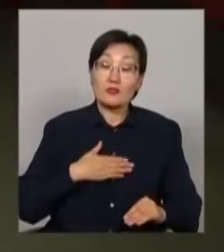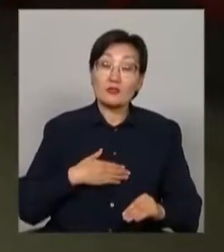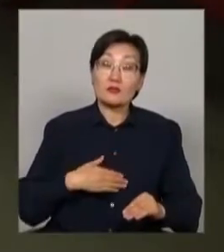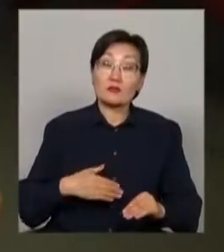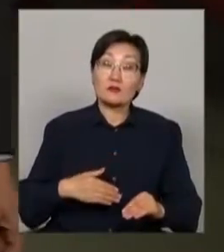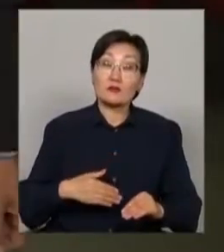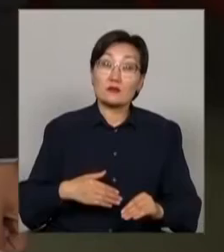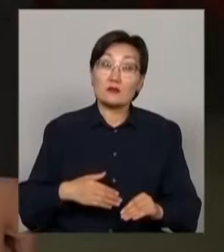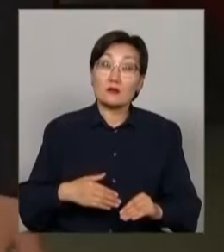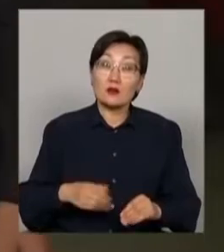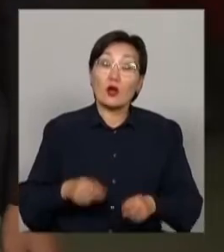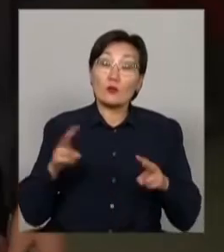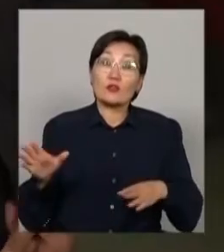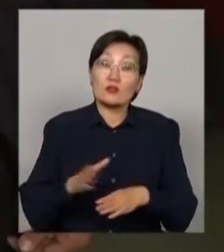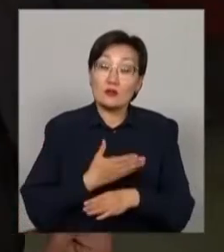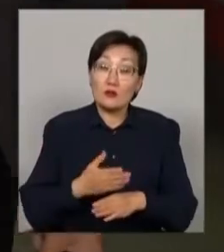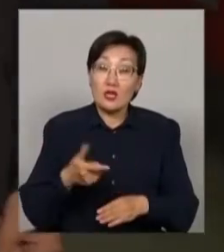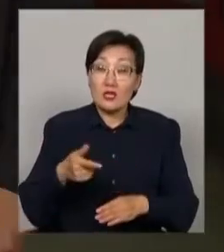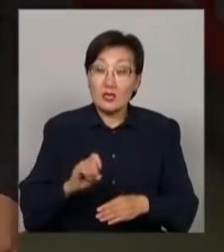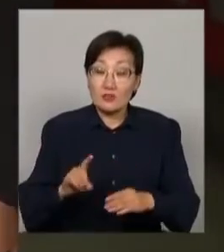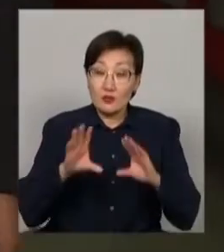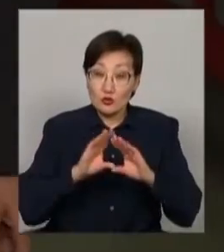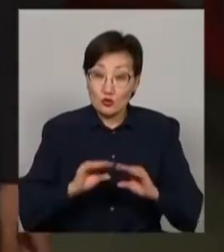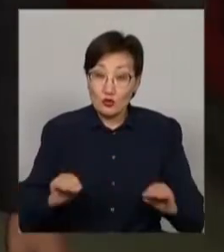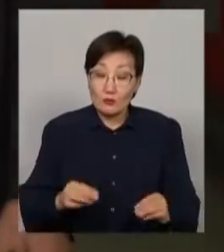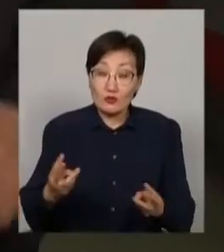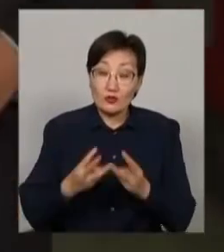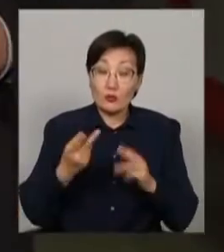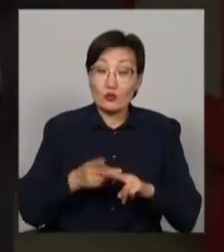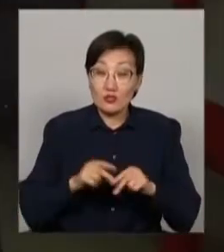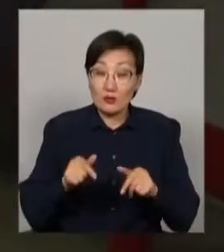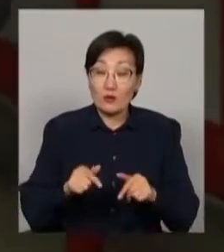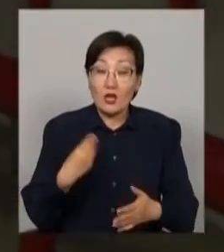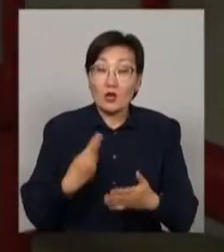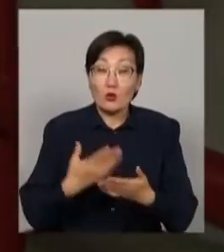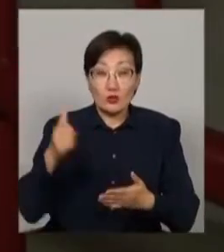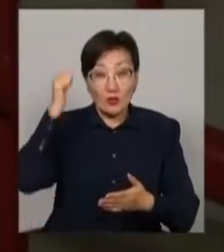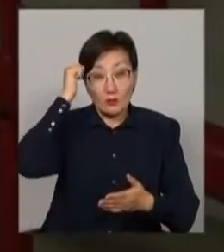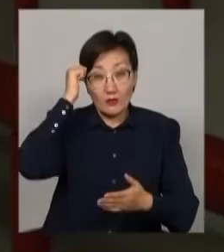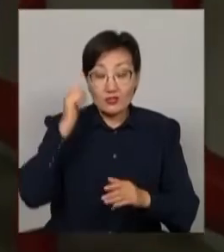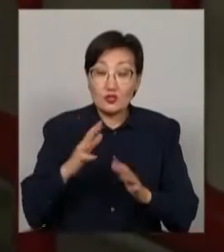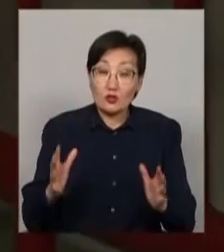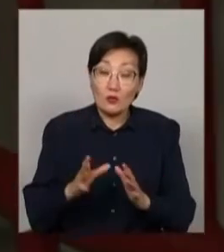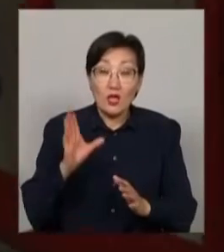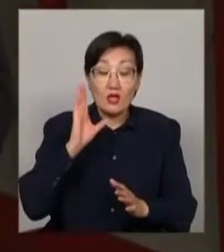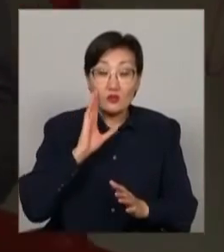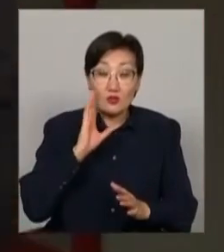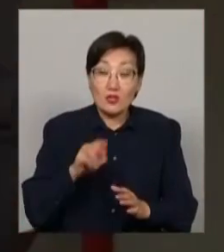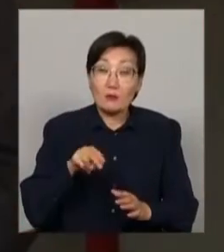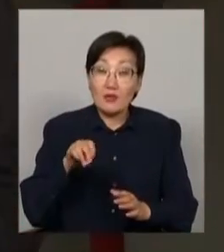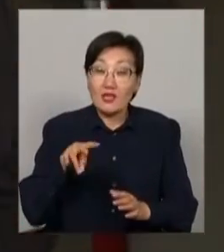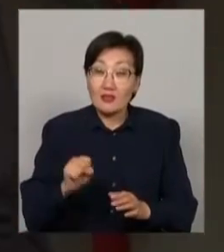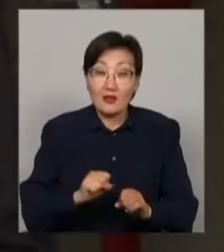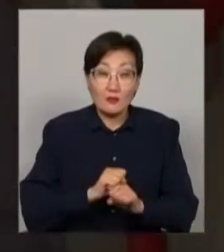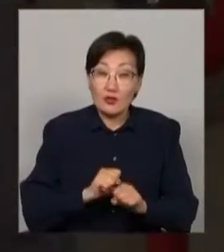сөндіреді. Газбен сөндіресіз тұр ғой. Газбен сөндіреді, өйткені бұл жерде құнды жәдігерлер сақталғаннан кейін оған су жіберу, пена жіберу